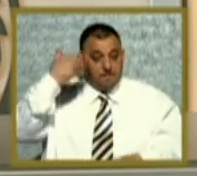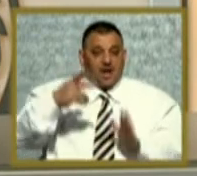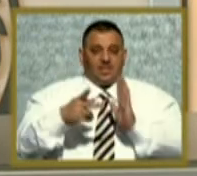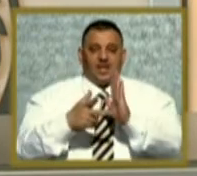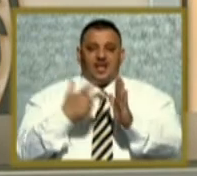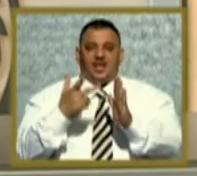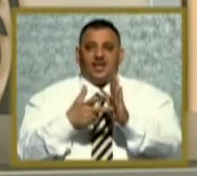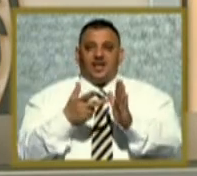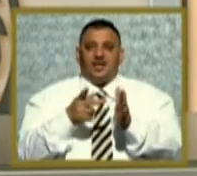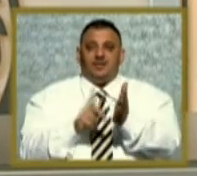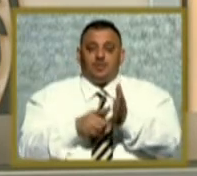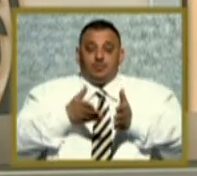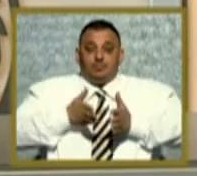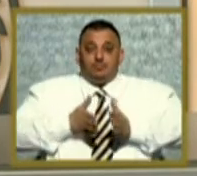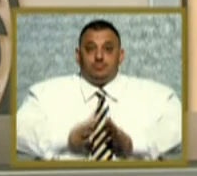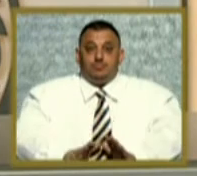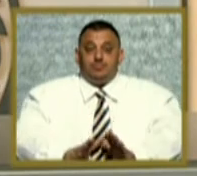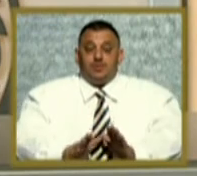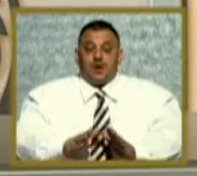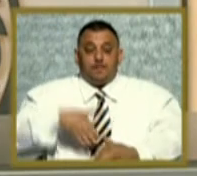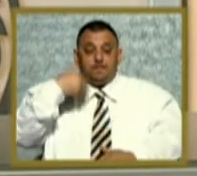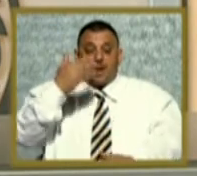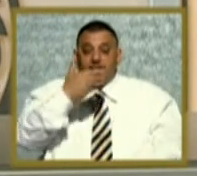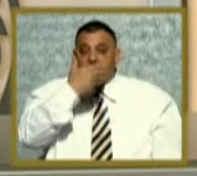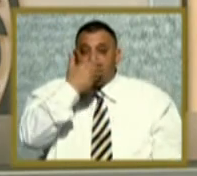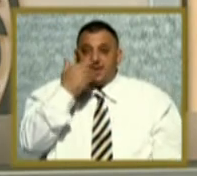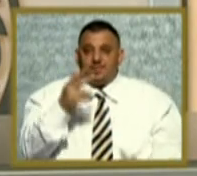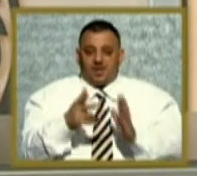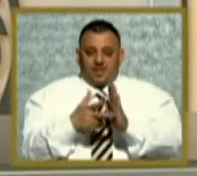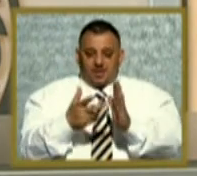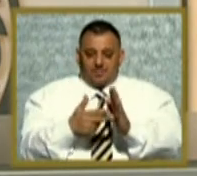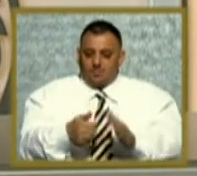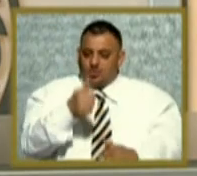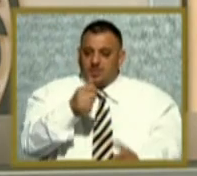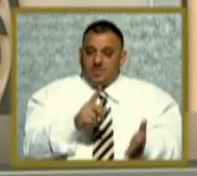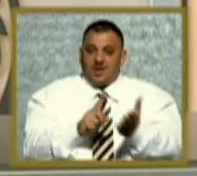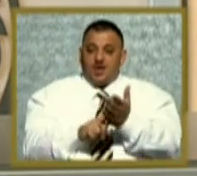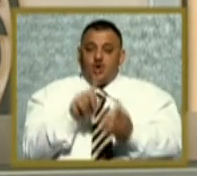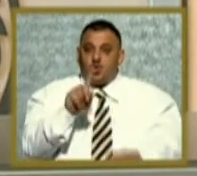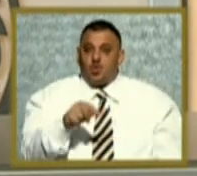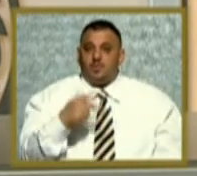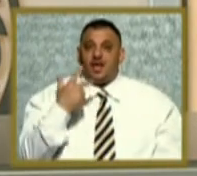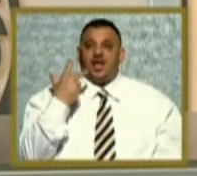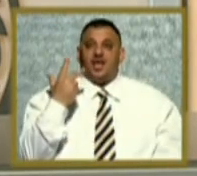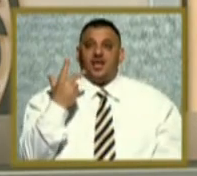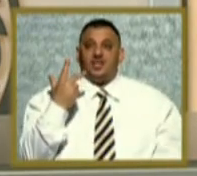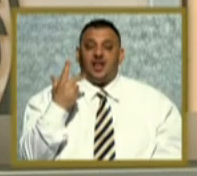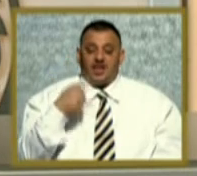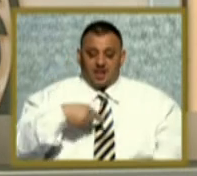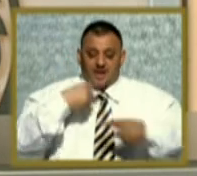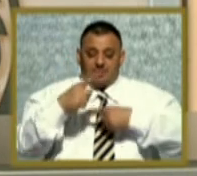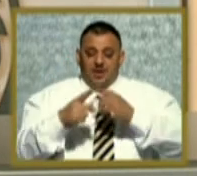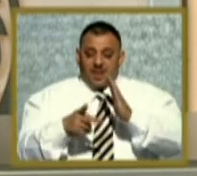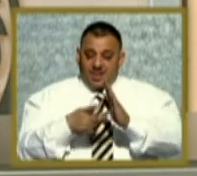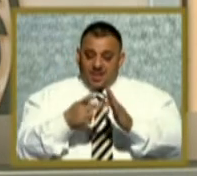بعدما يعني تضع الحمل، أو بعد رمضان الفائت، ما عليها إلا القضاء هذه الأيام 3، ذمتها مشغولة بهذه